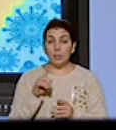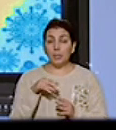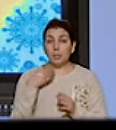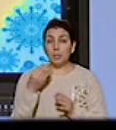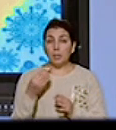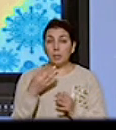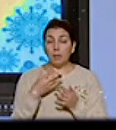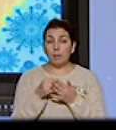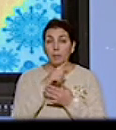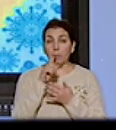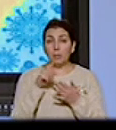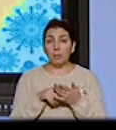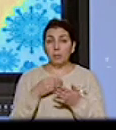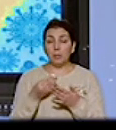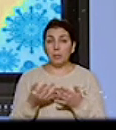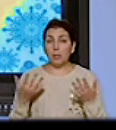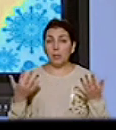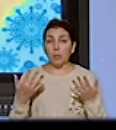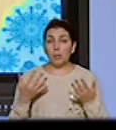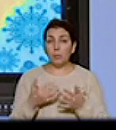Задайте вопрос к выделенным словам.